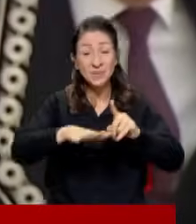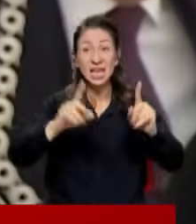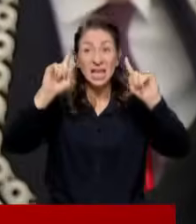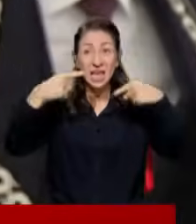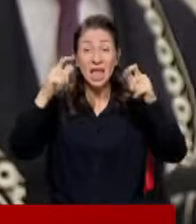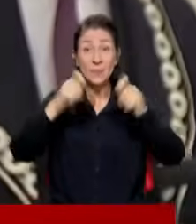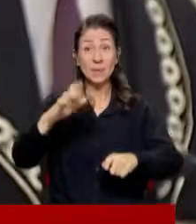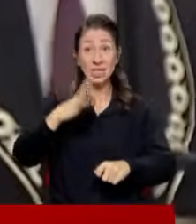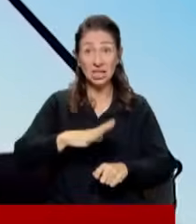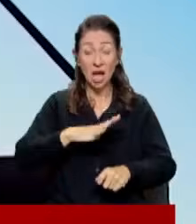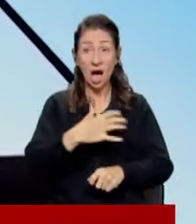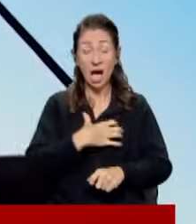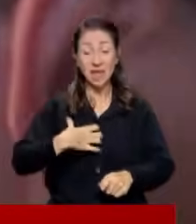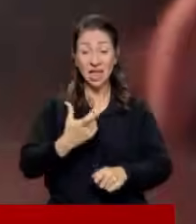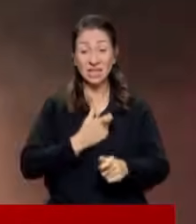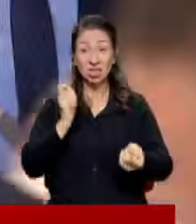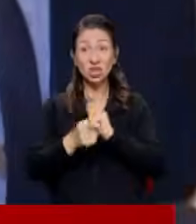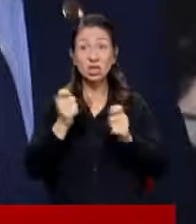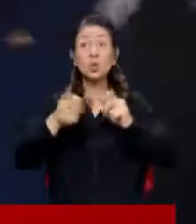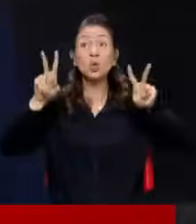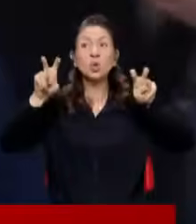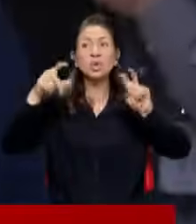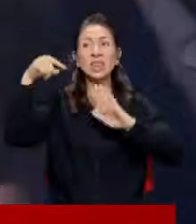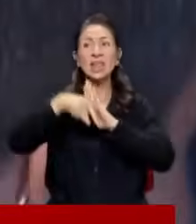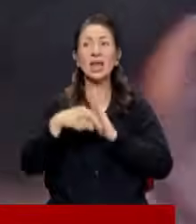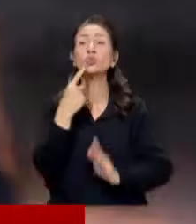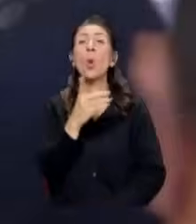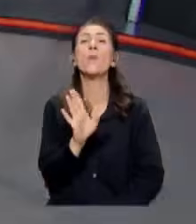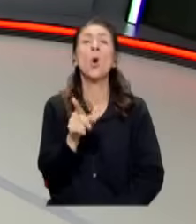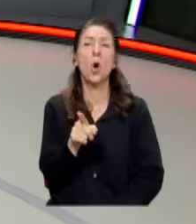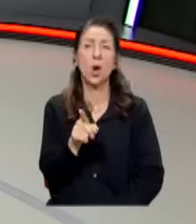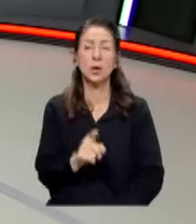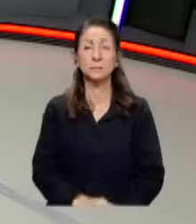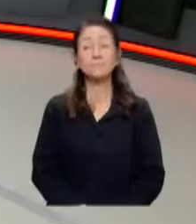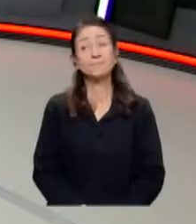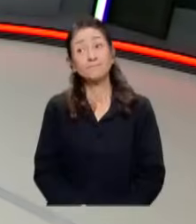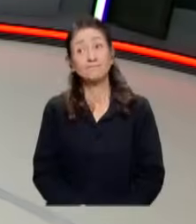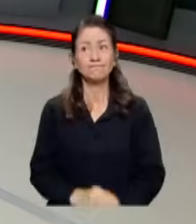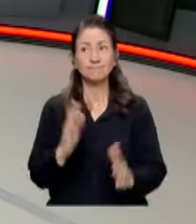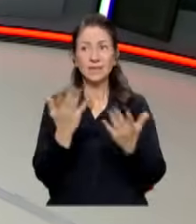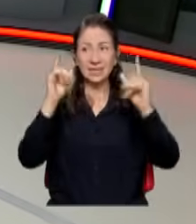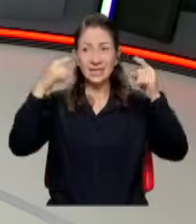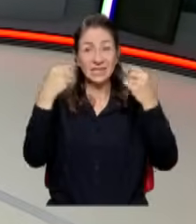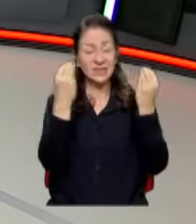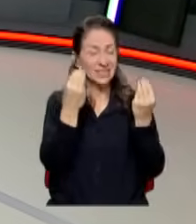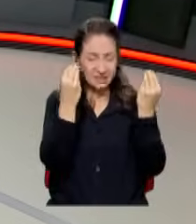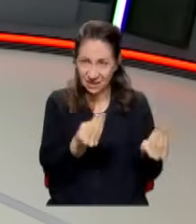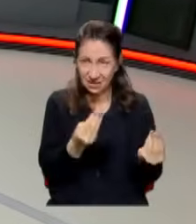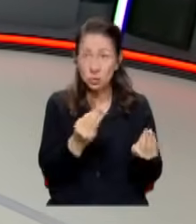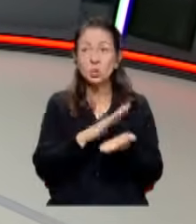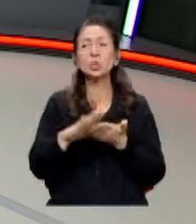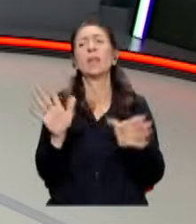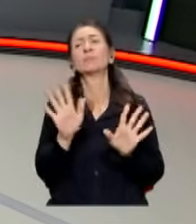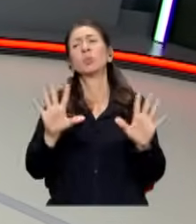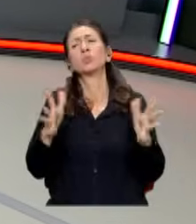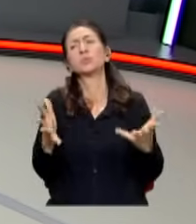ilgili yapılmak istenen anayasa değişikliği konusunda detay vermiyor. Efendim, ne kadar yetki verirseniz verin, düzelmez,